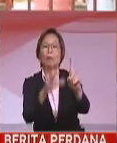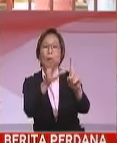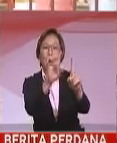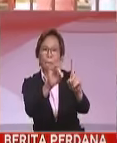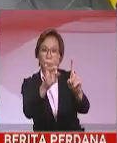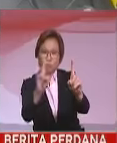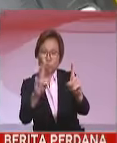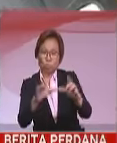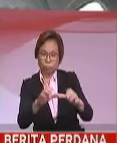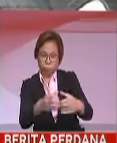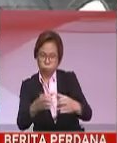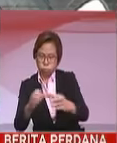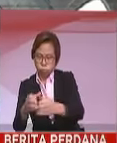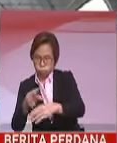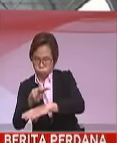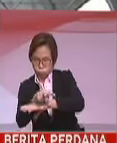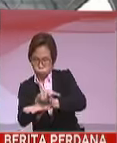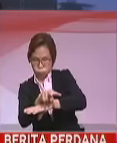187 kluster.